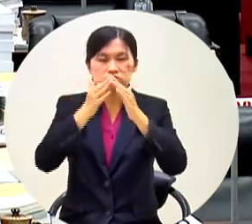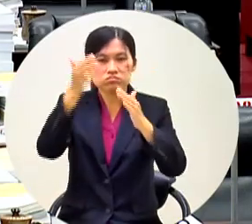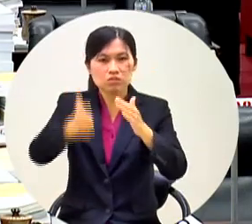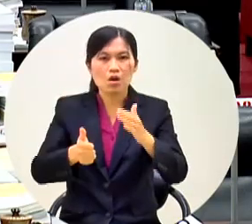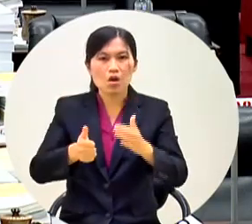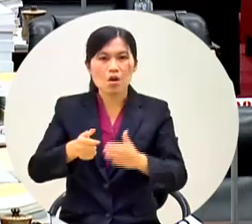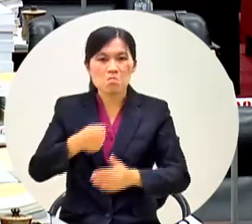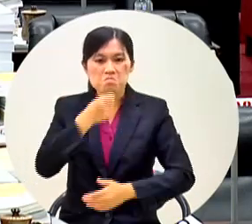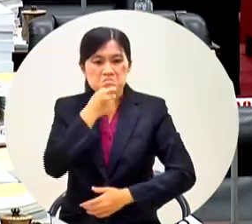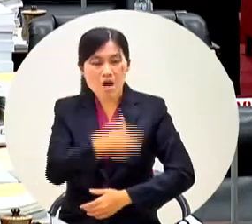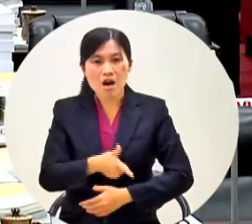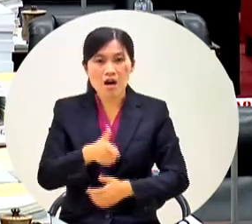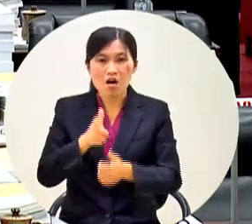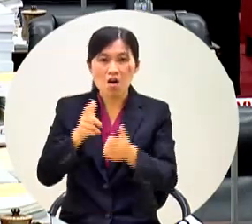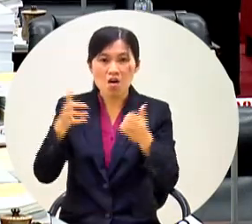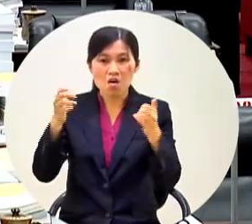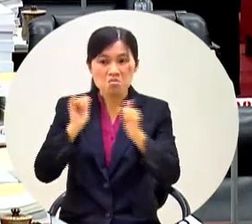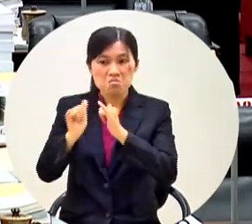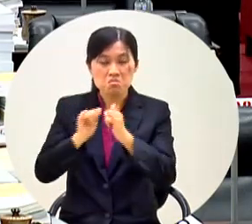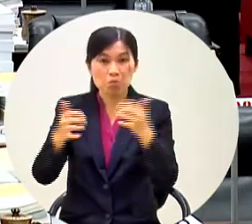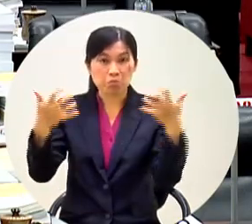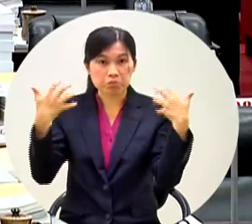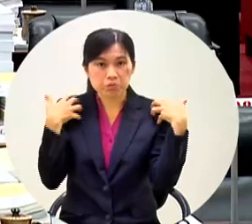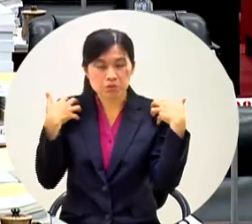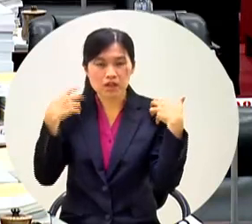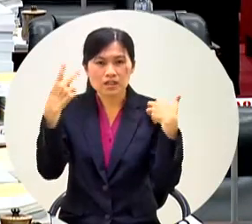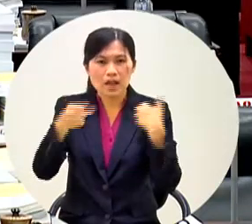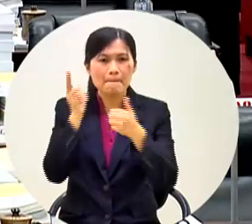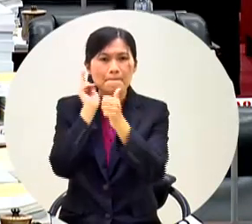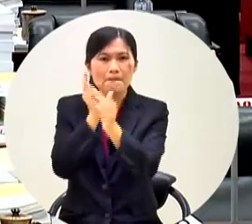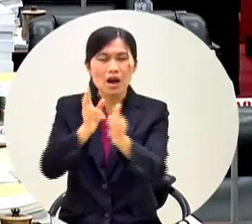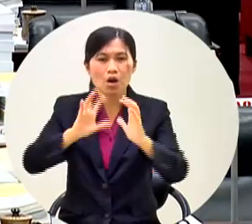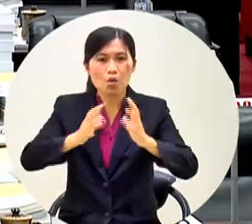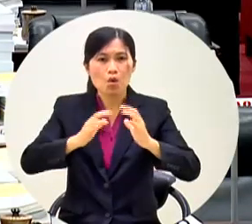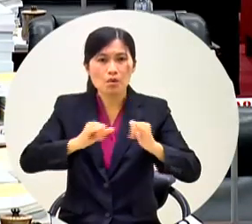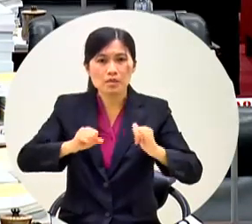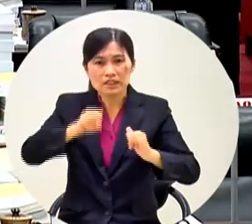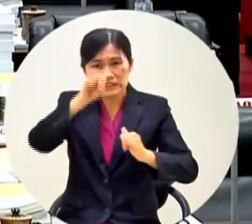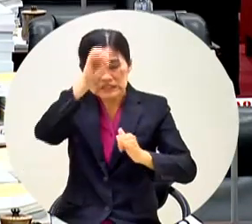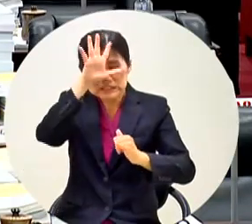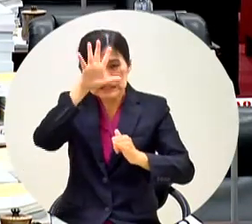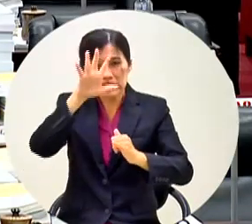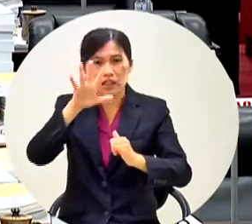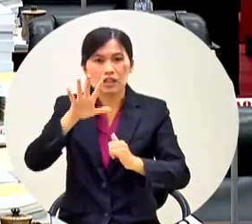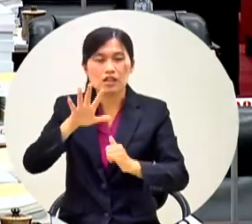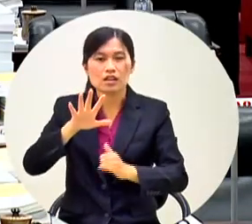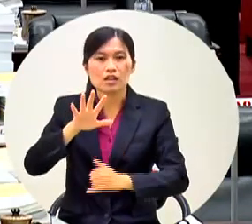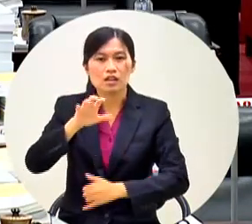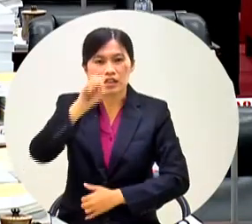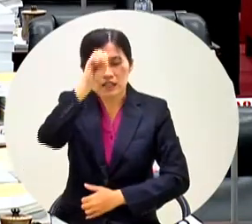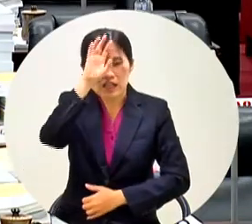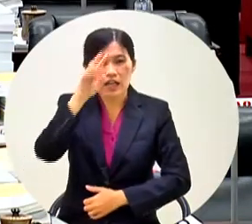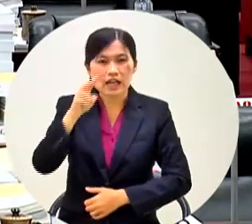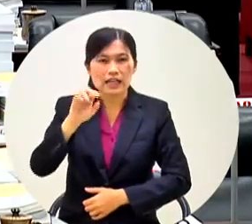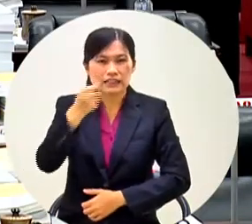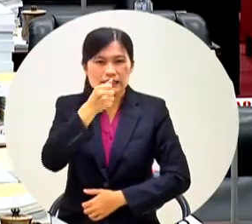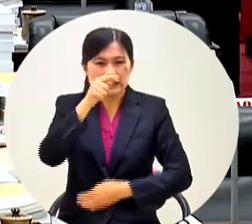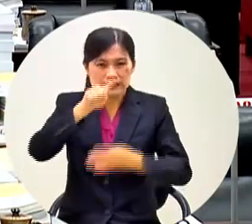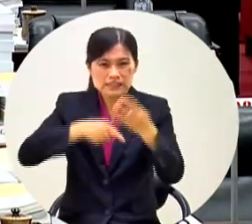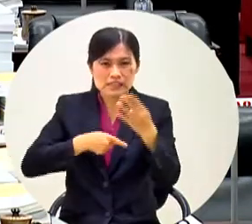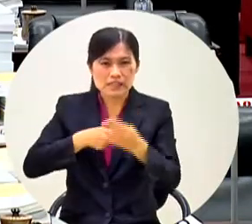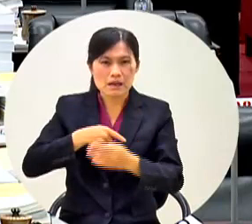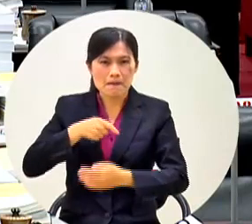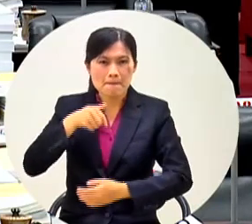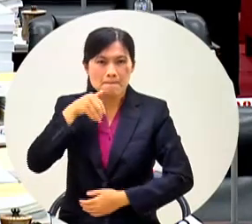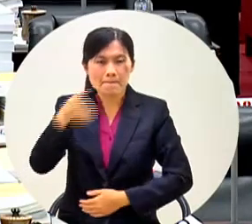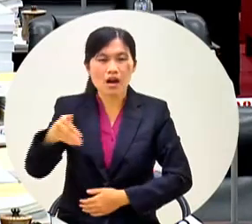员攻击用意识杯葛的民进党籍市议员，我们 做最沉痛的指控，最沉痛